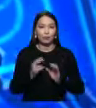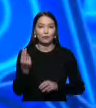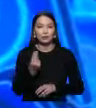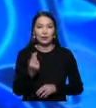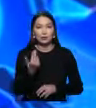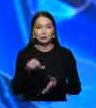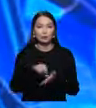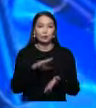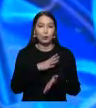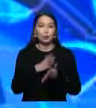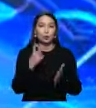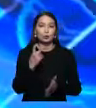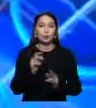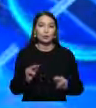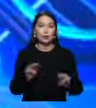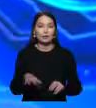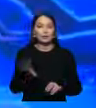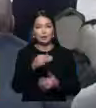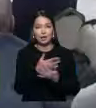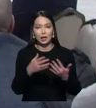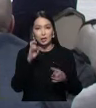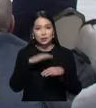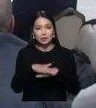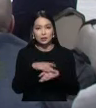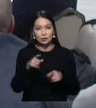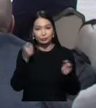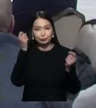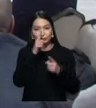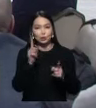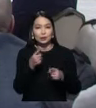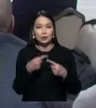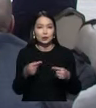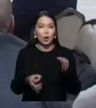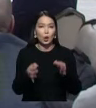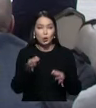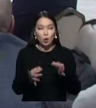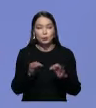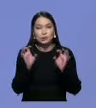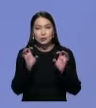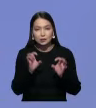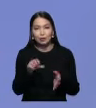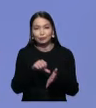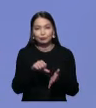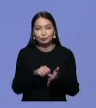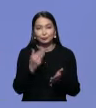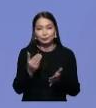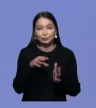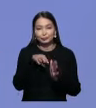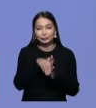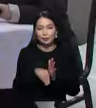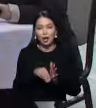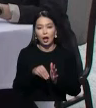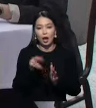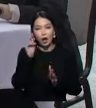100 педагогов со всех регионов страны. Им разъяснили некоторые нормы закона и представили инструменты для внедрения принципов академической